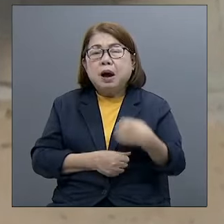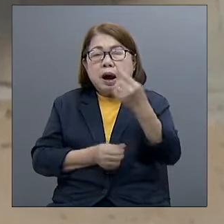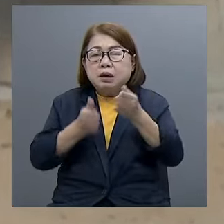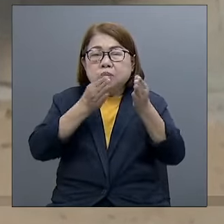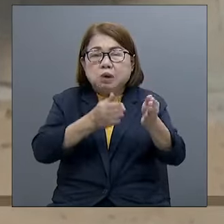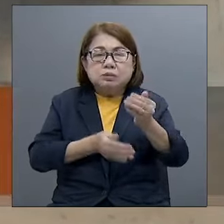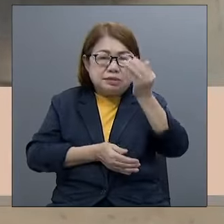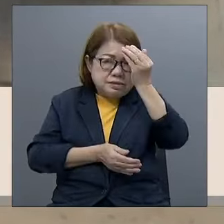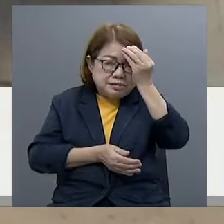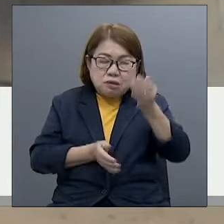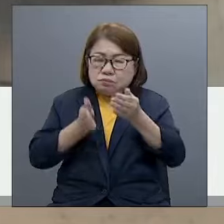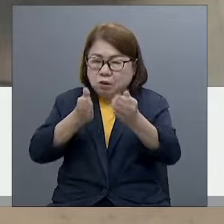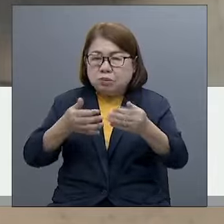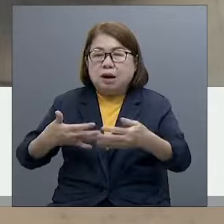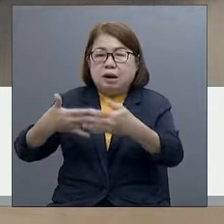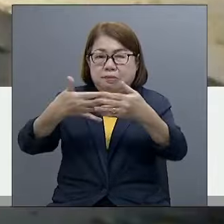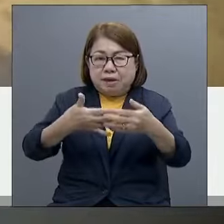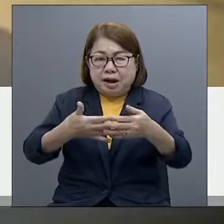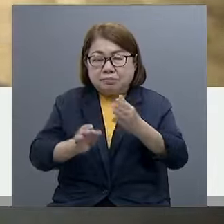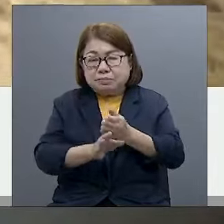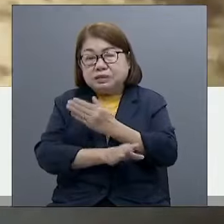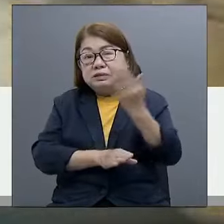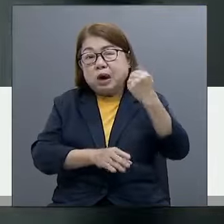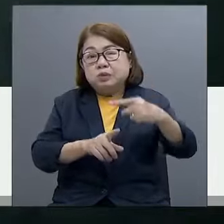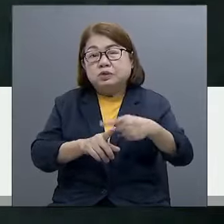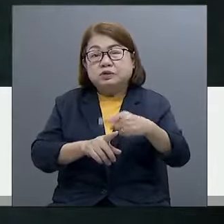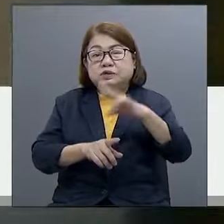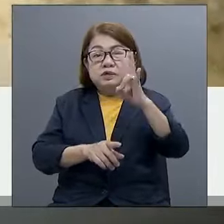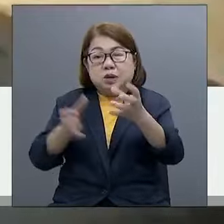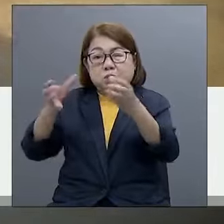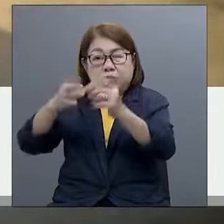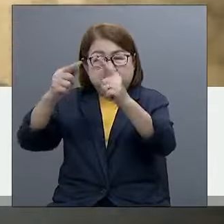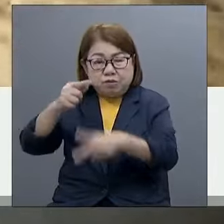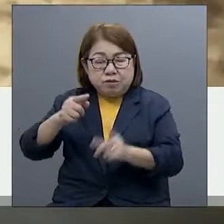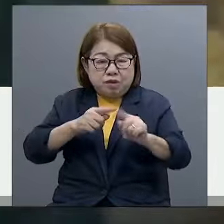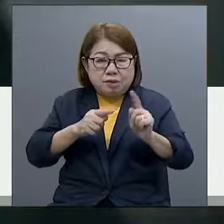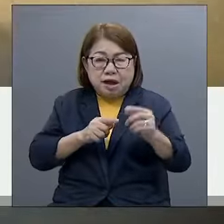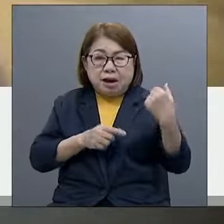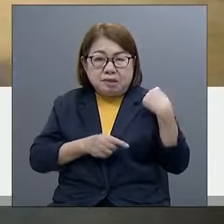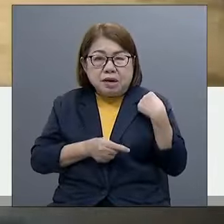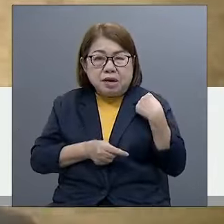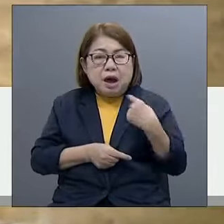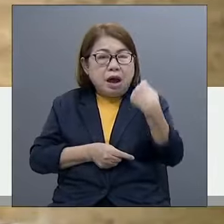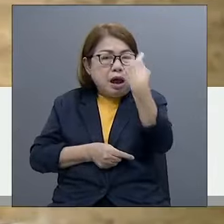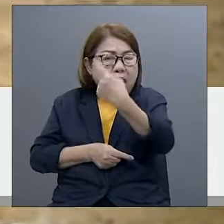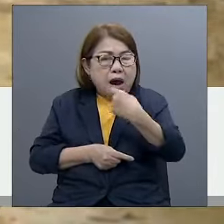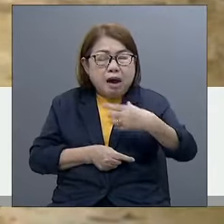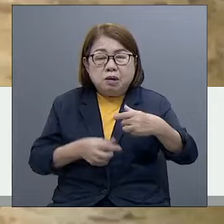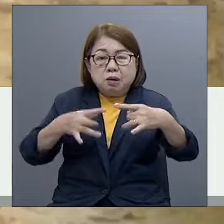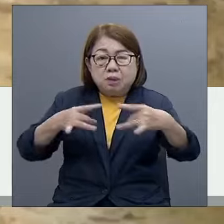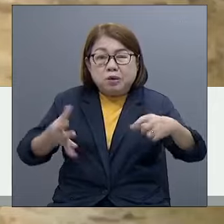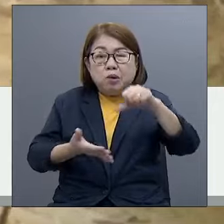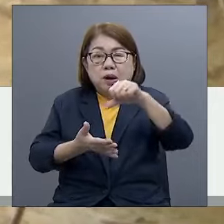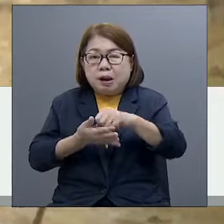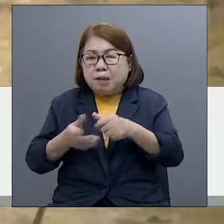ฐซึ่งในช่วง7เดือนที่ผ่านมาค่ะกลุ่มเหล่านี้ได้ใช้ปฏิบัติการโจมตีศัตรูของอิหร่านอย่างเปิดเผยทั้งทางบกทางทะเลและทางอ